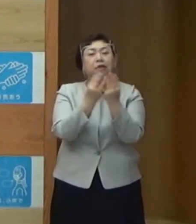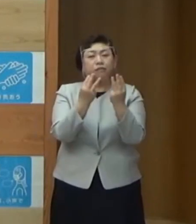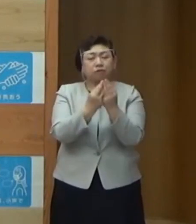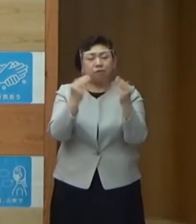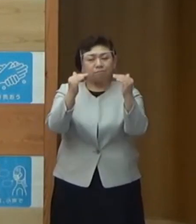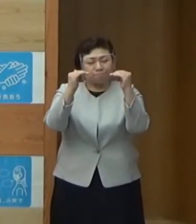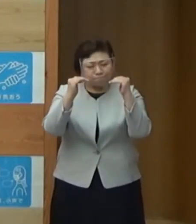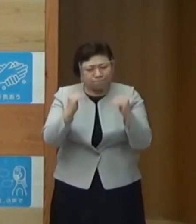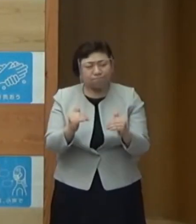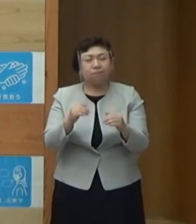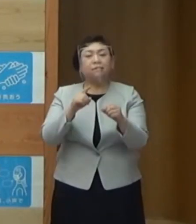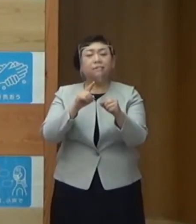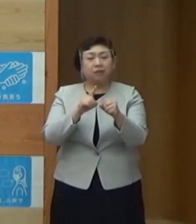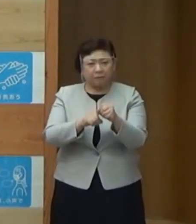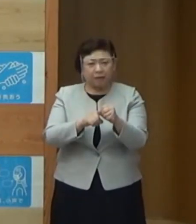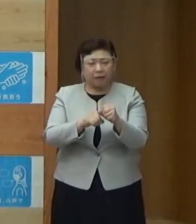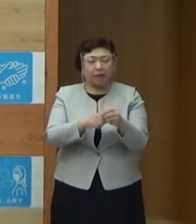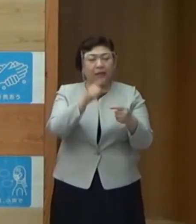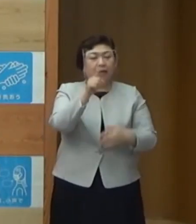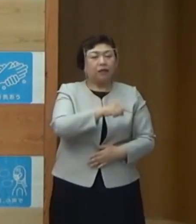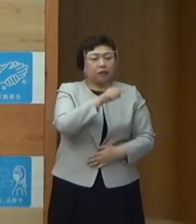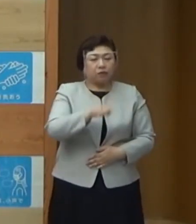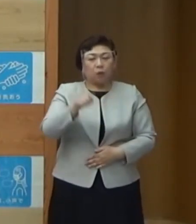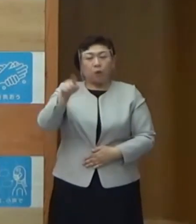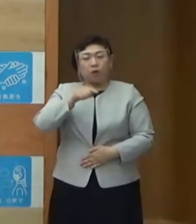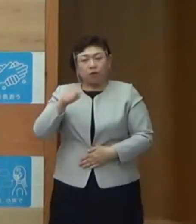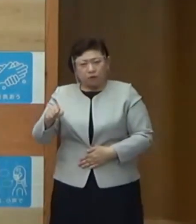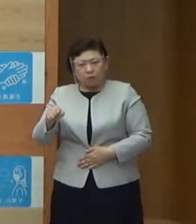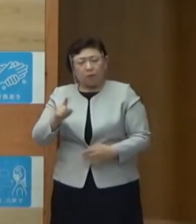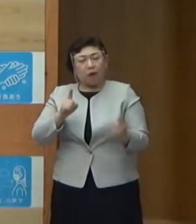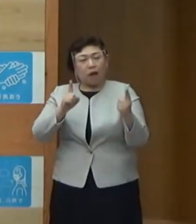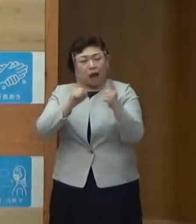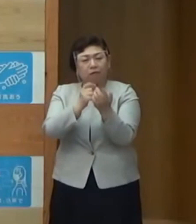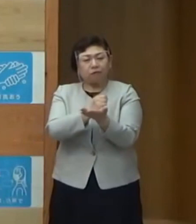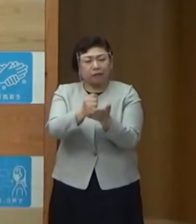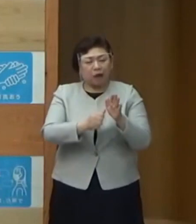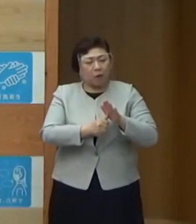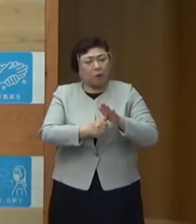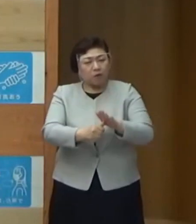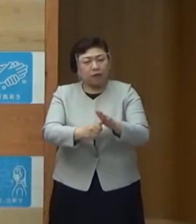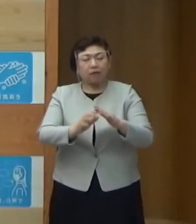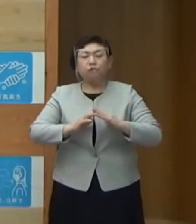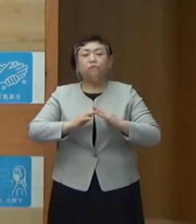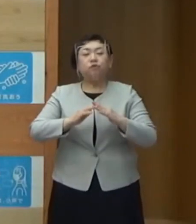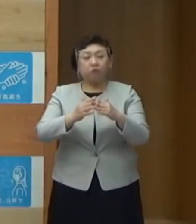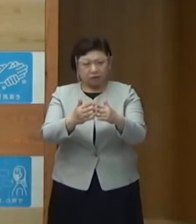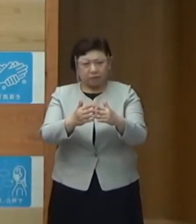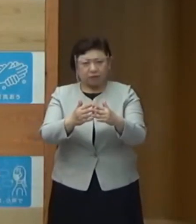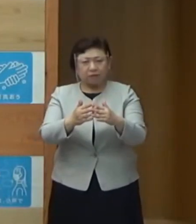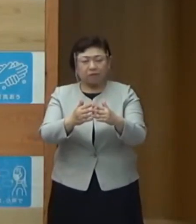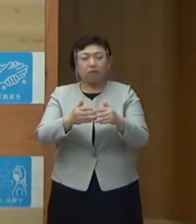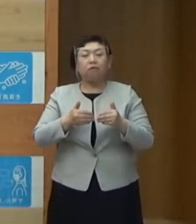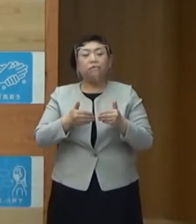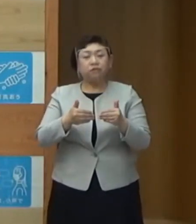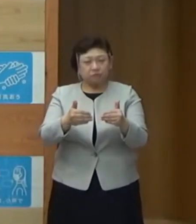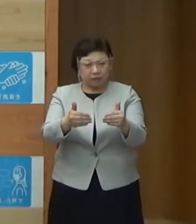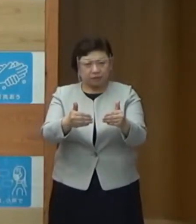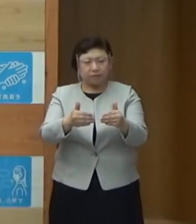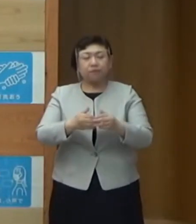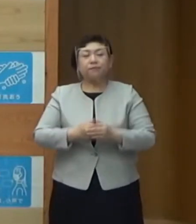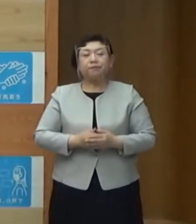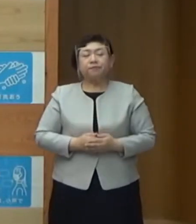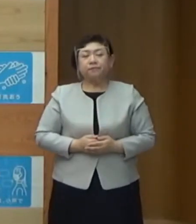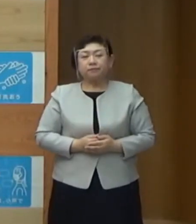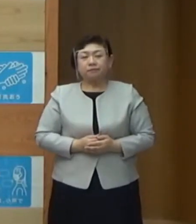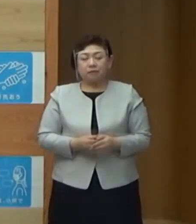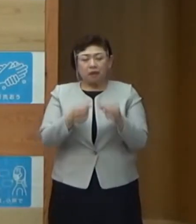段減少させるため、人と人との接触機会を抑える取り組みを進めてまい